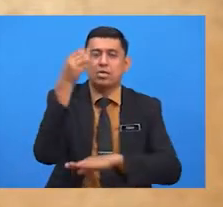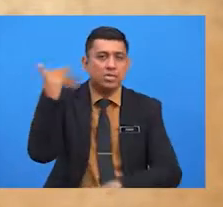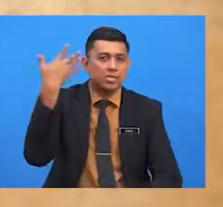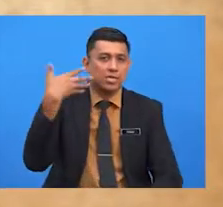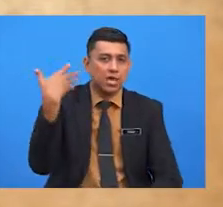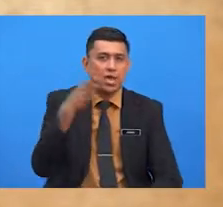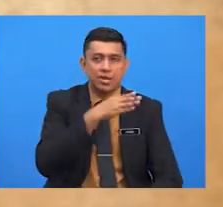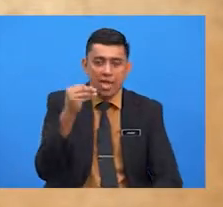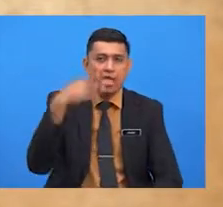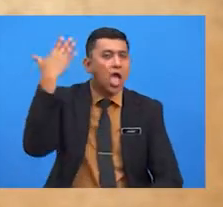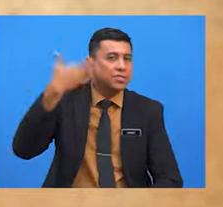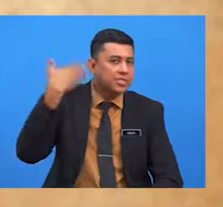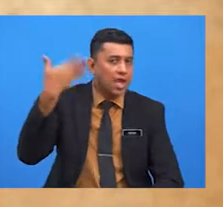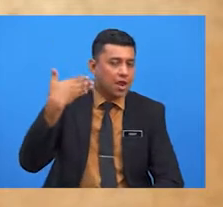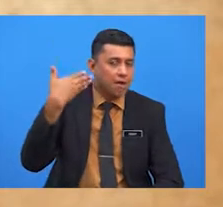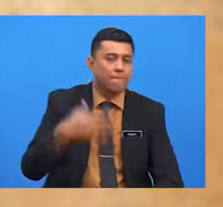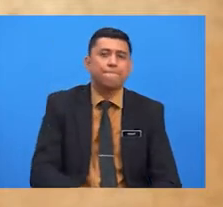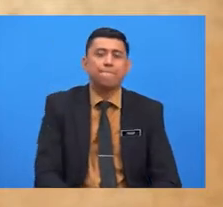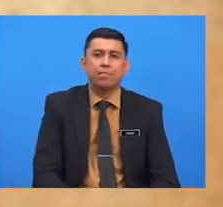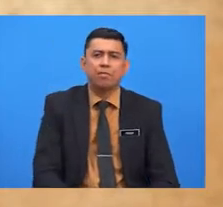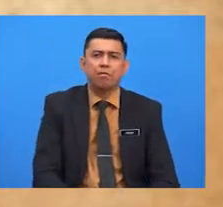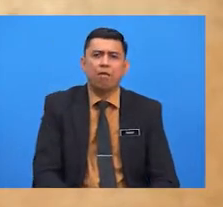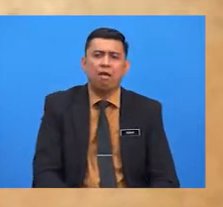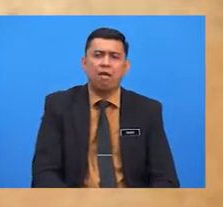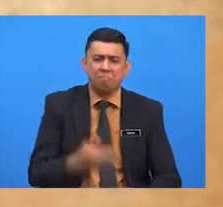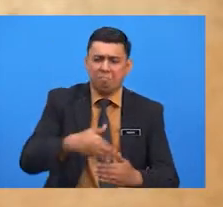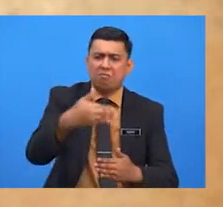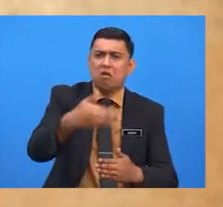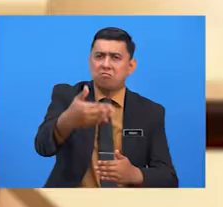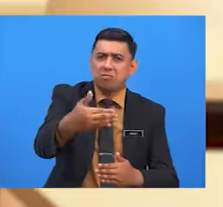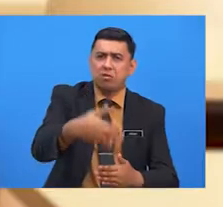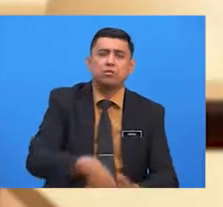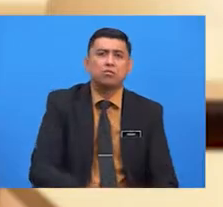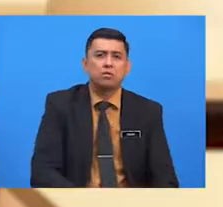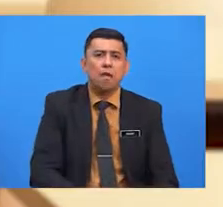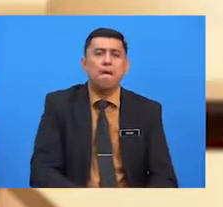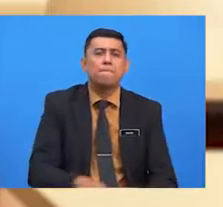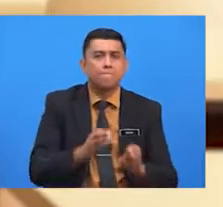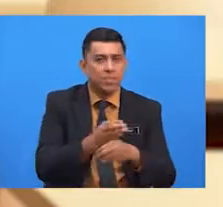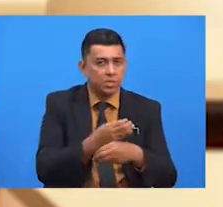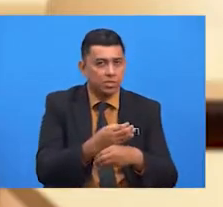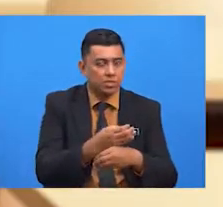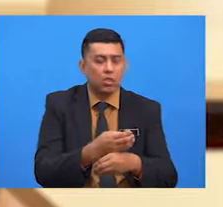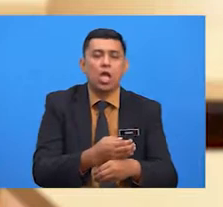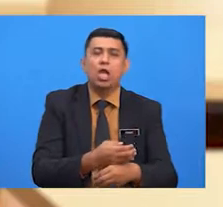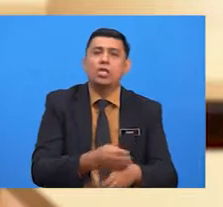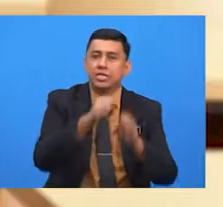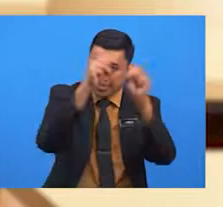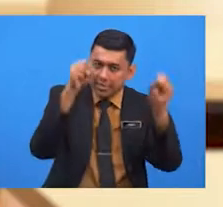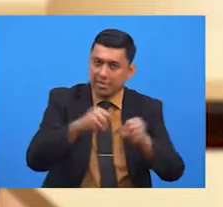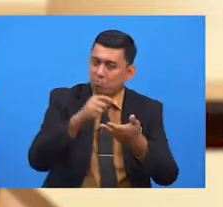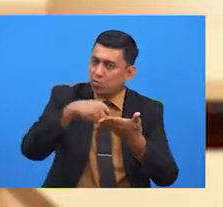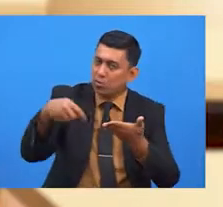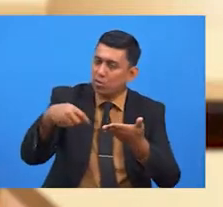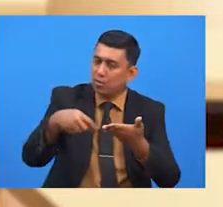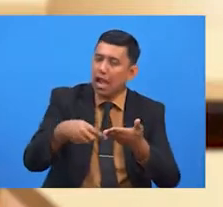sejarah. Secara beransur-ansur, manusia mencipta sistem tulisan yang